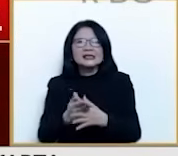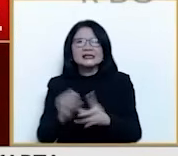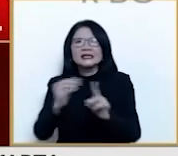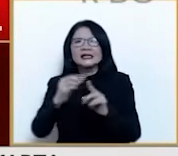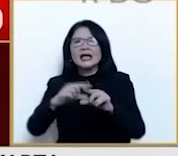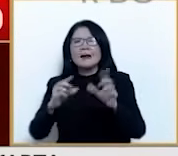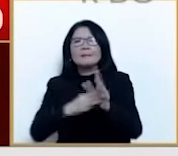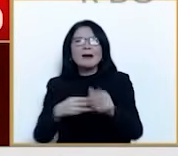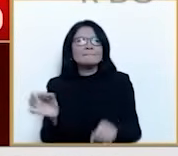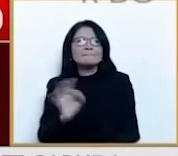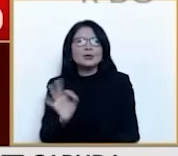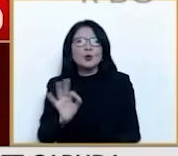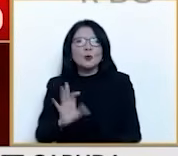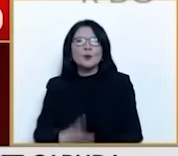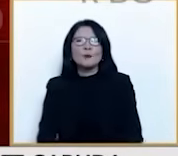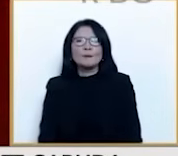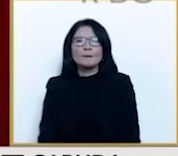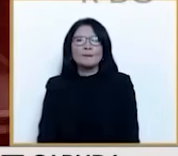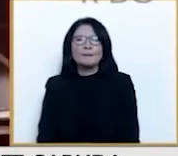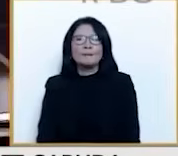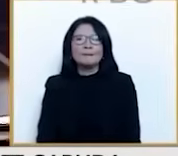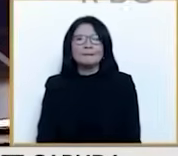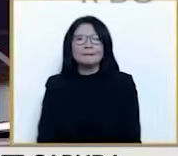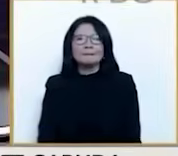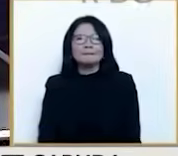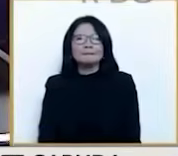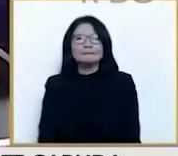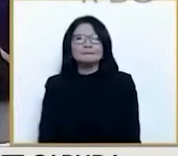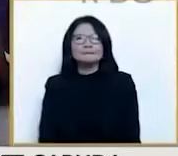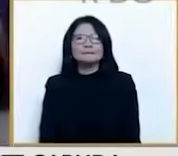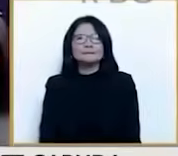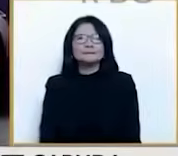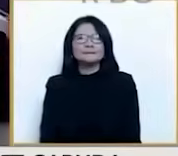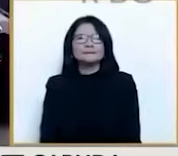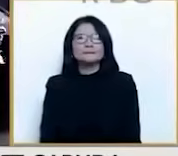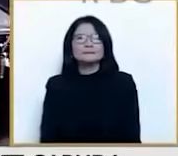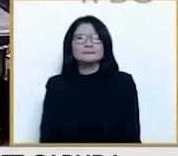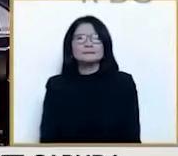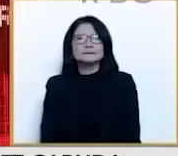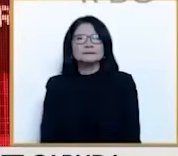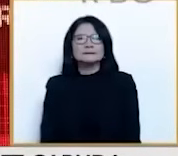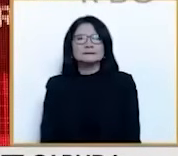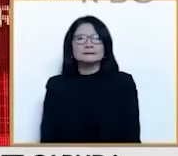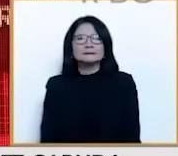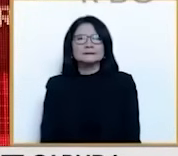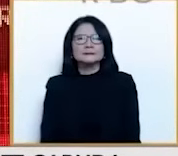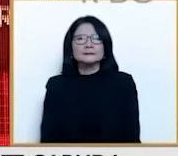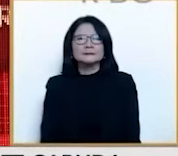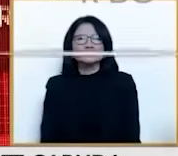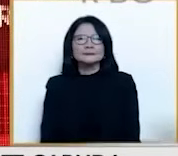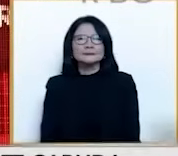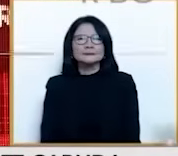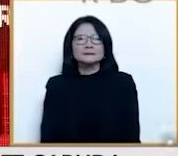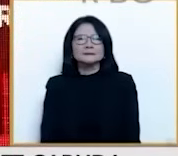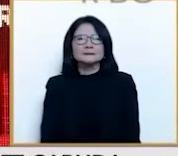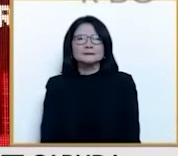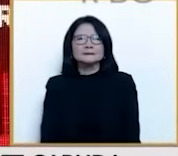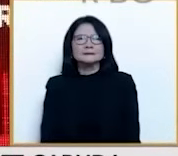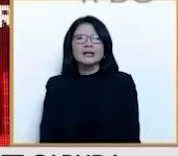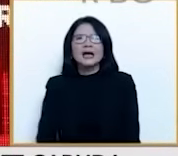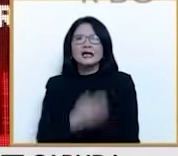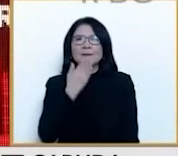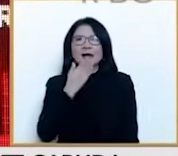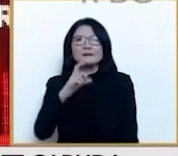dengan subsidi selisih harga. Makasih. Baik, waktunya sudah habis. Ya, terima kasih kepada calon